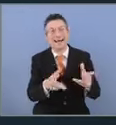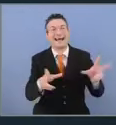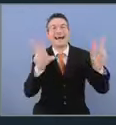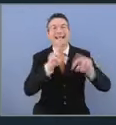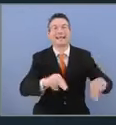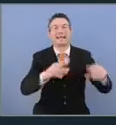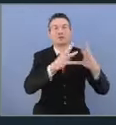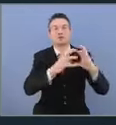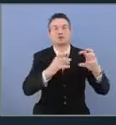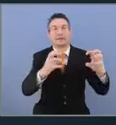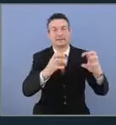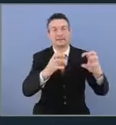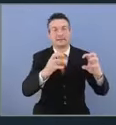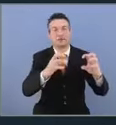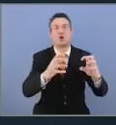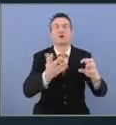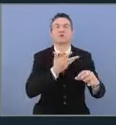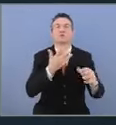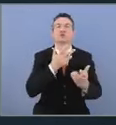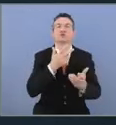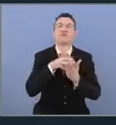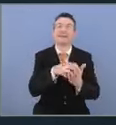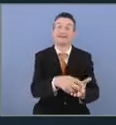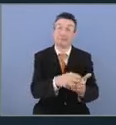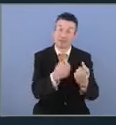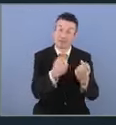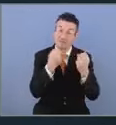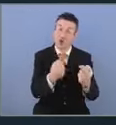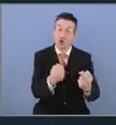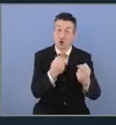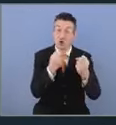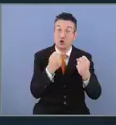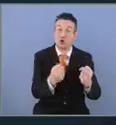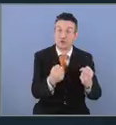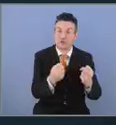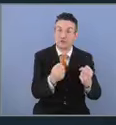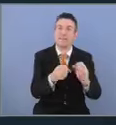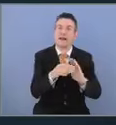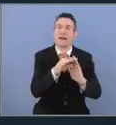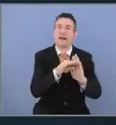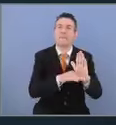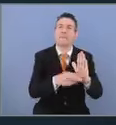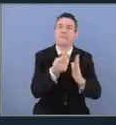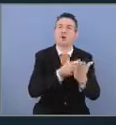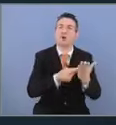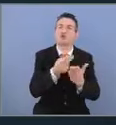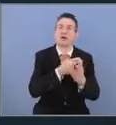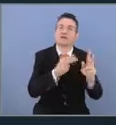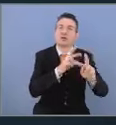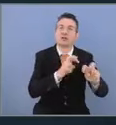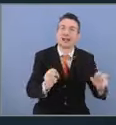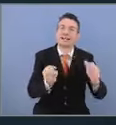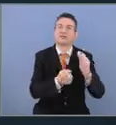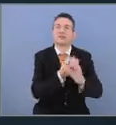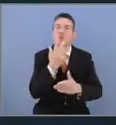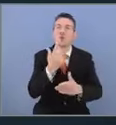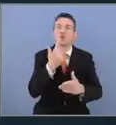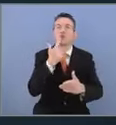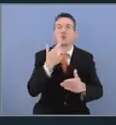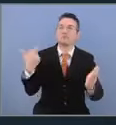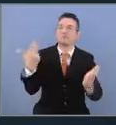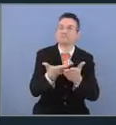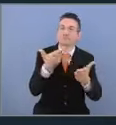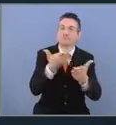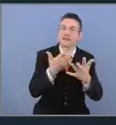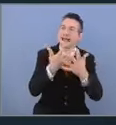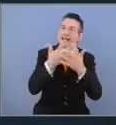di investimenti molto forti su progetti di ricerca e sviluppo presentati da grandi aziende, ovvero